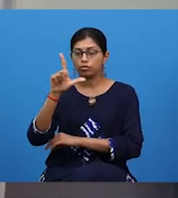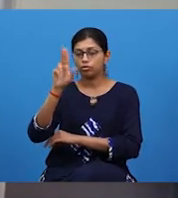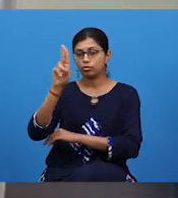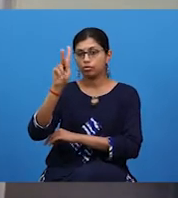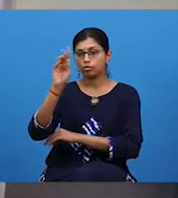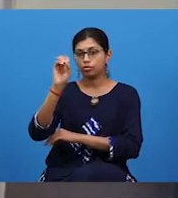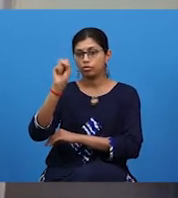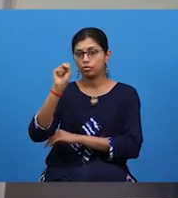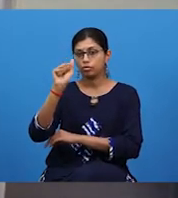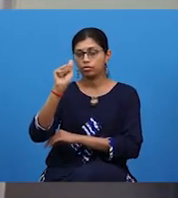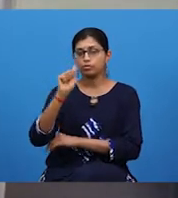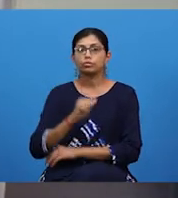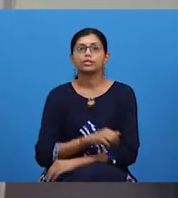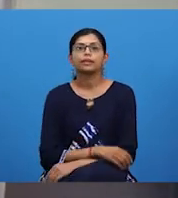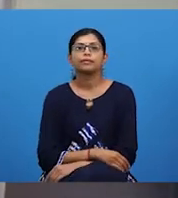akan dapatkan